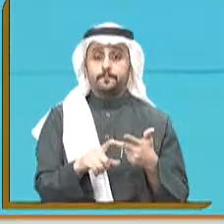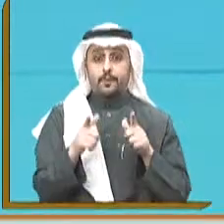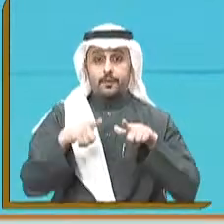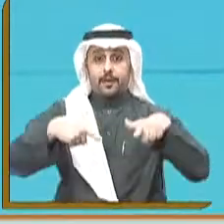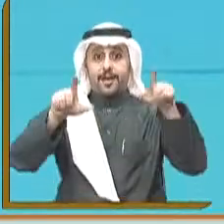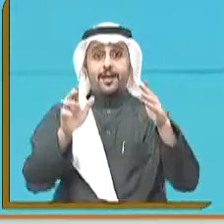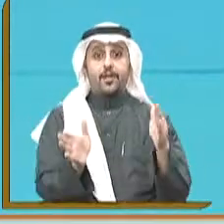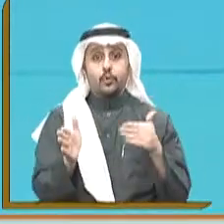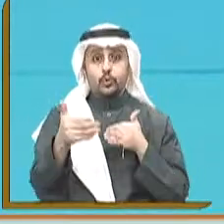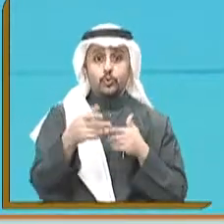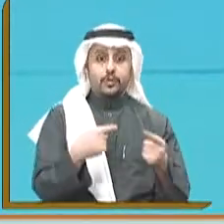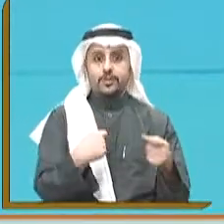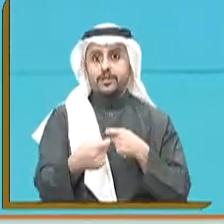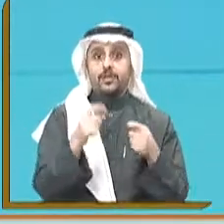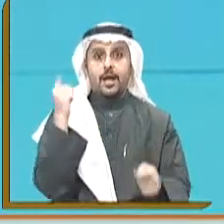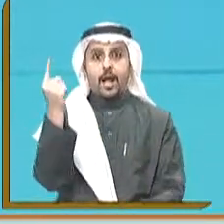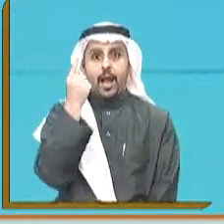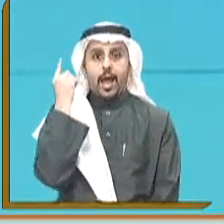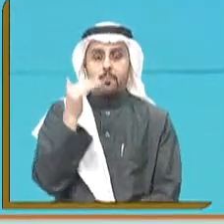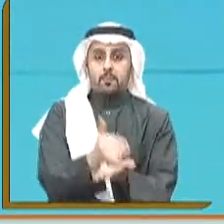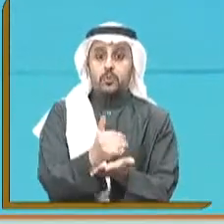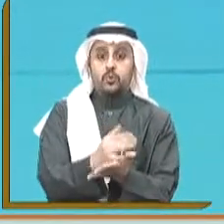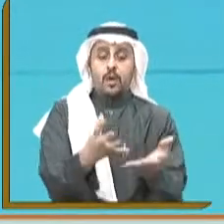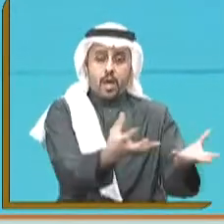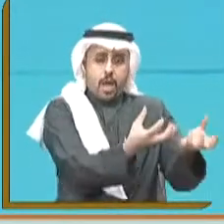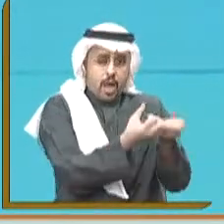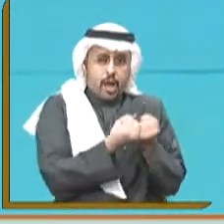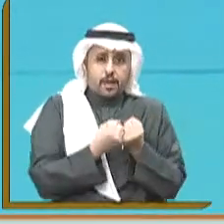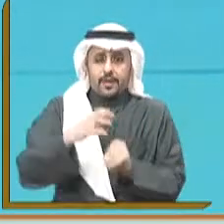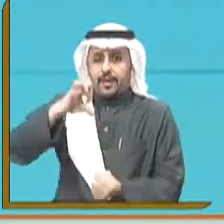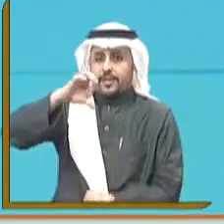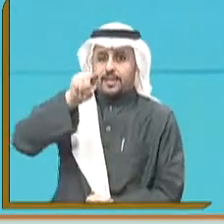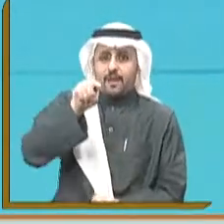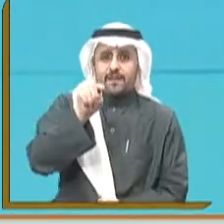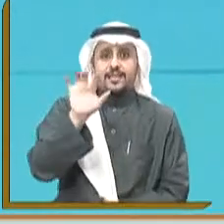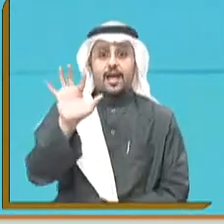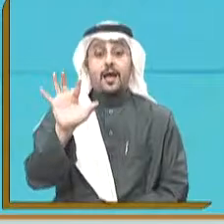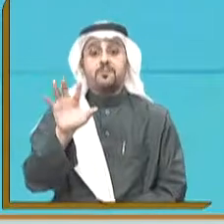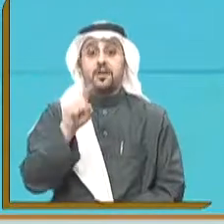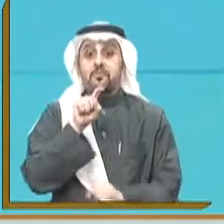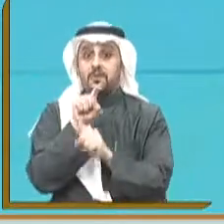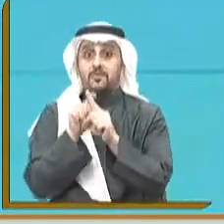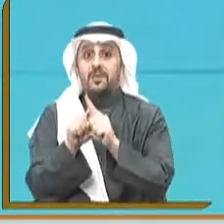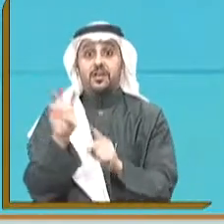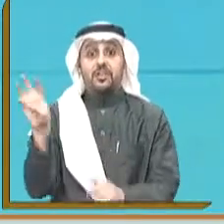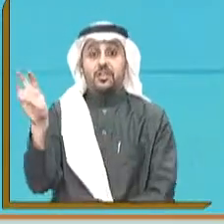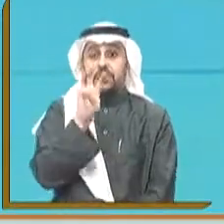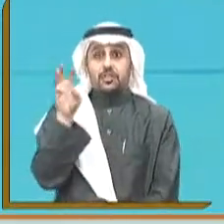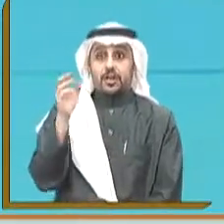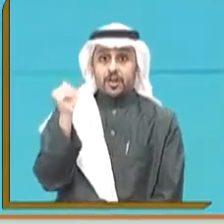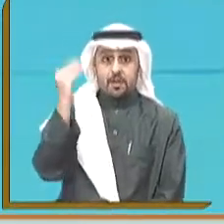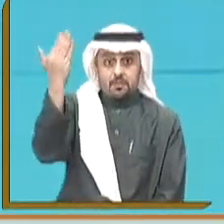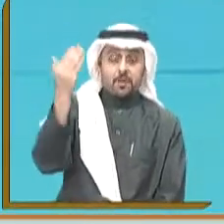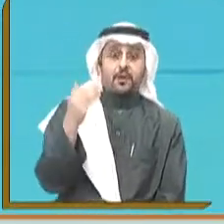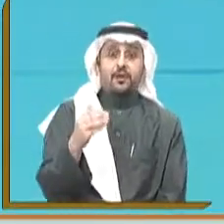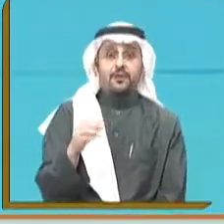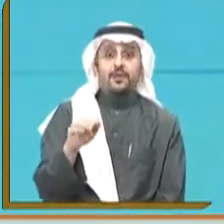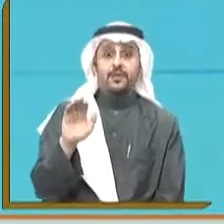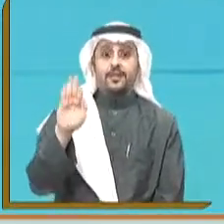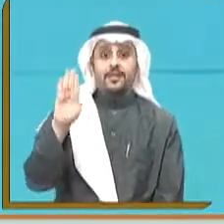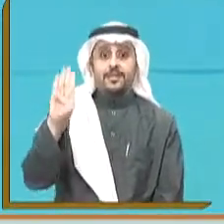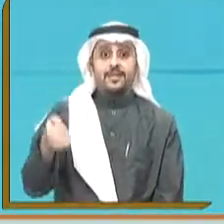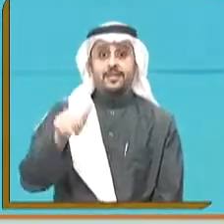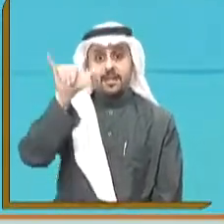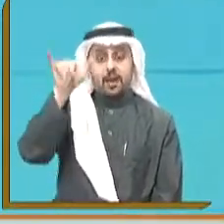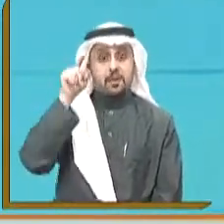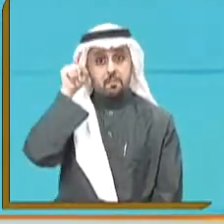أعلن صندوق الاستثمارات العامة على استحواذه على 9.5% في شركة سكاي بورن رين يو أبولز